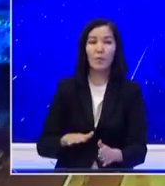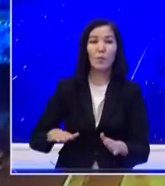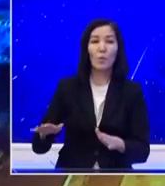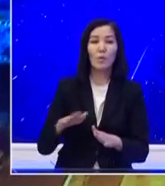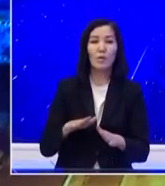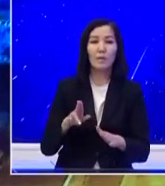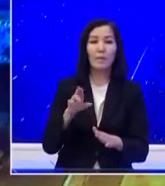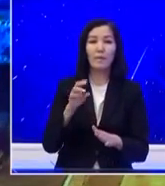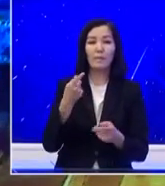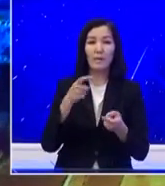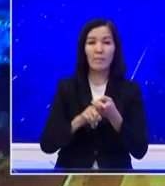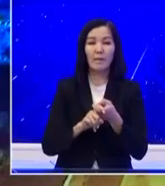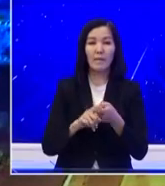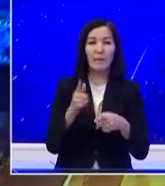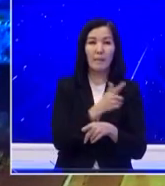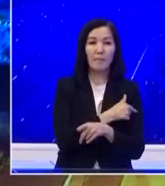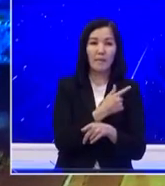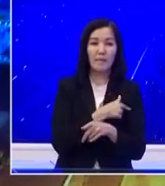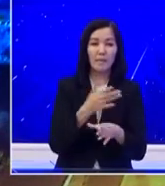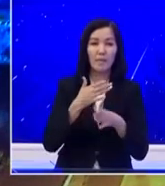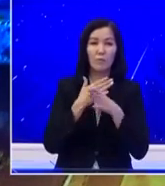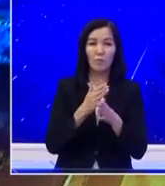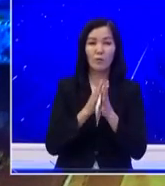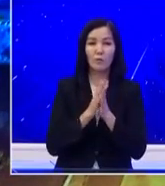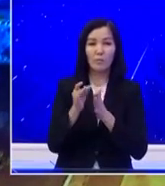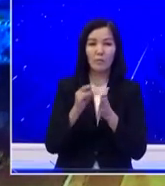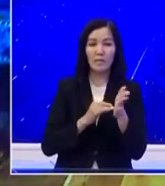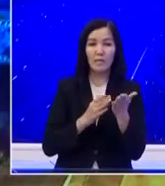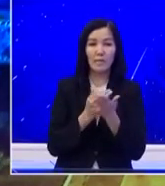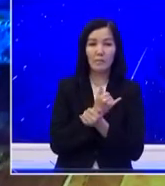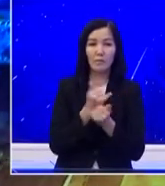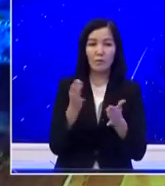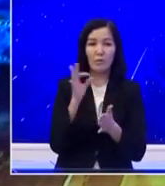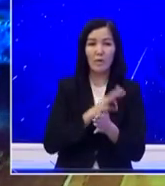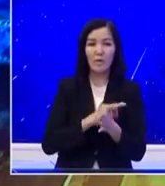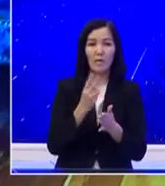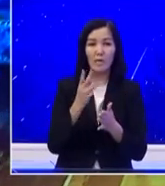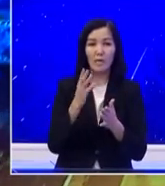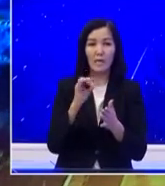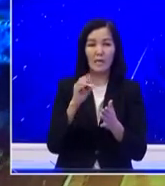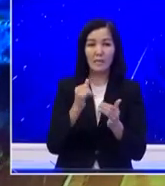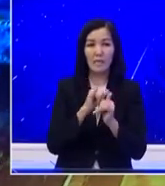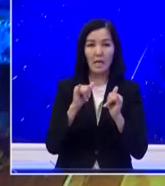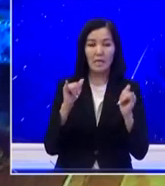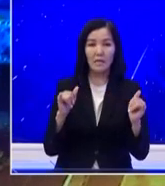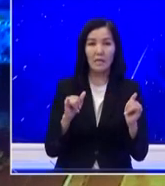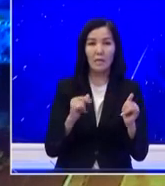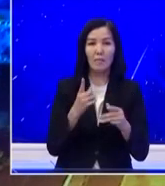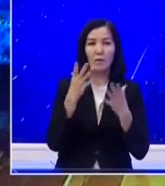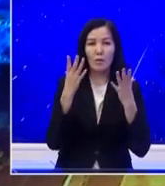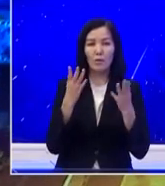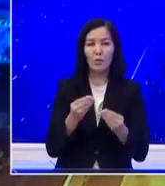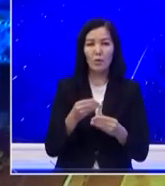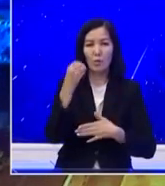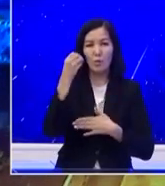Өңірде пандемияға байланысты медициналық көмек сұрап, жедел қызмет түрін пайдаланушылар саны 2 есеге артты. Тәулігіне